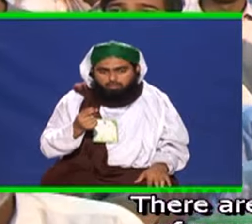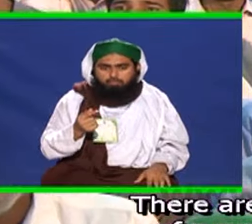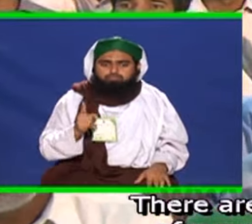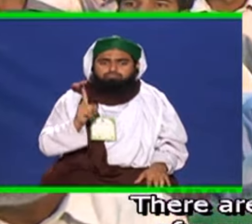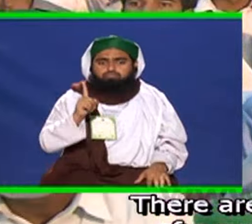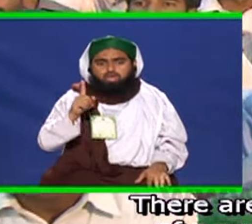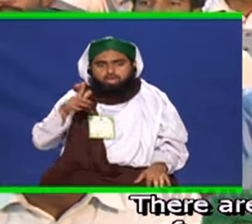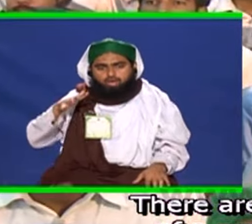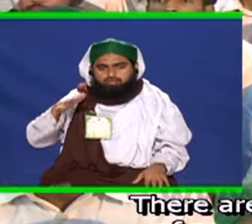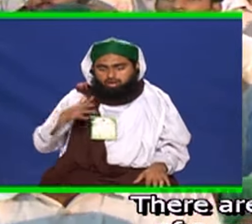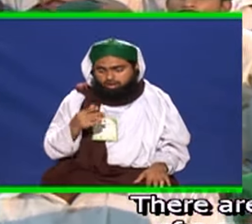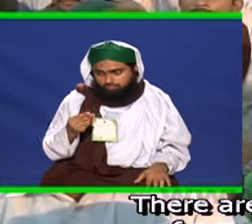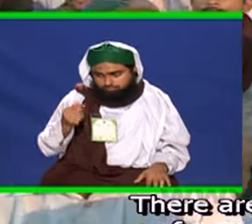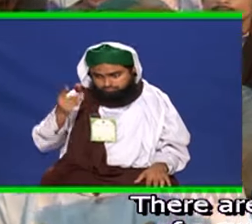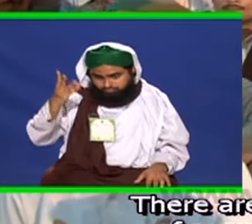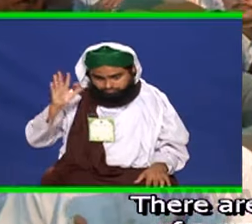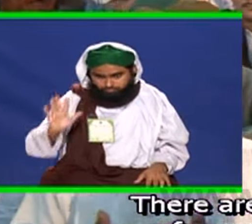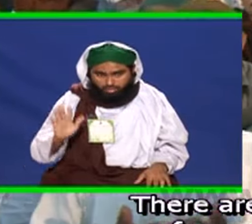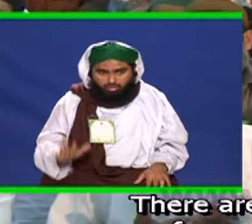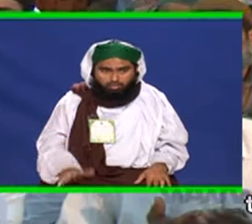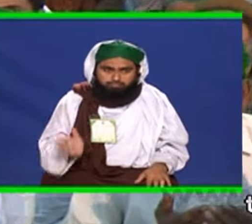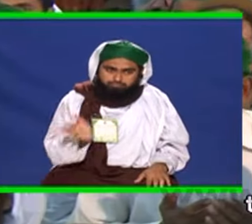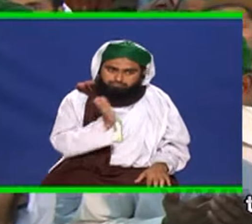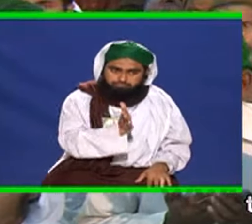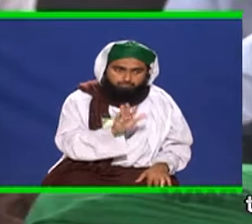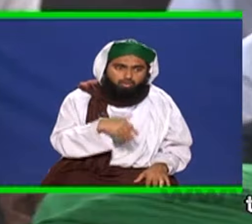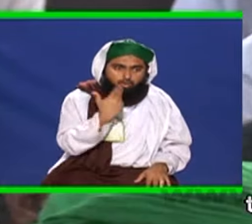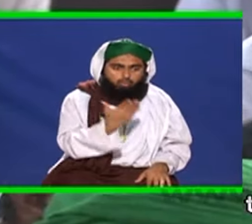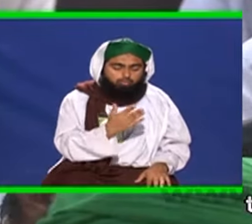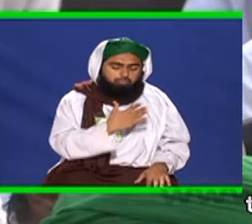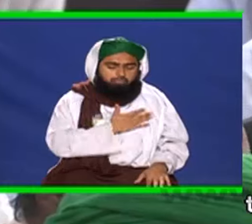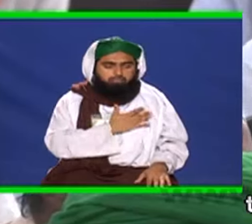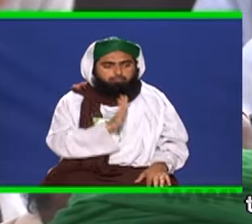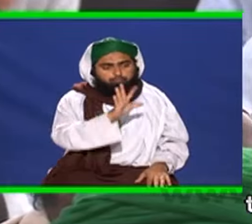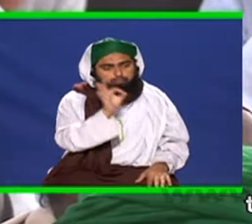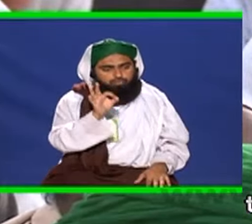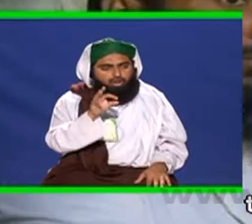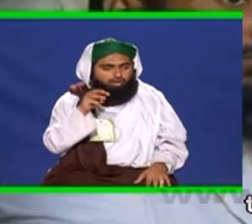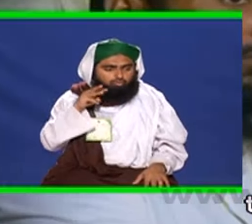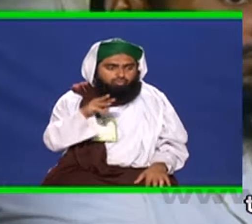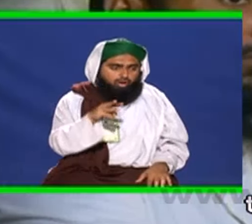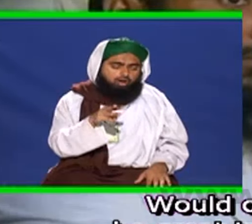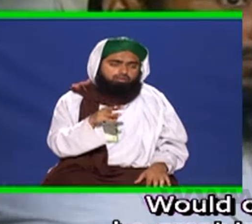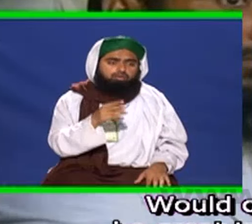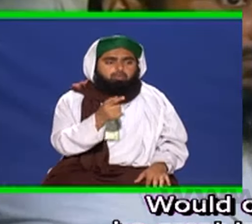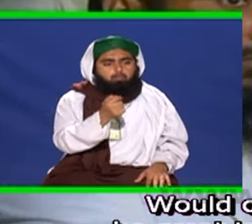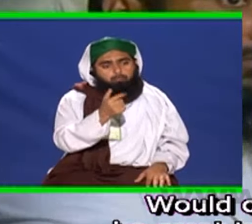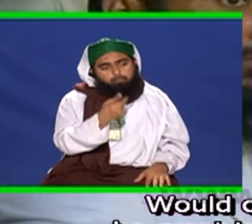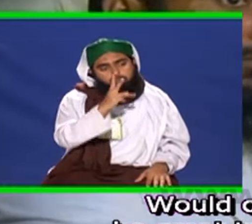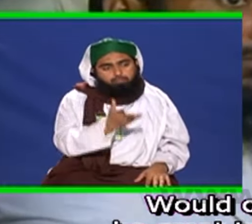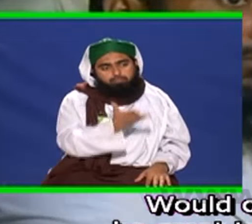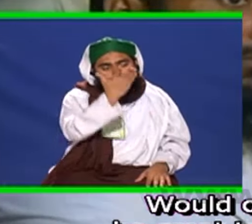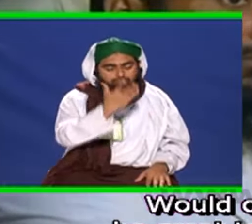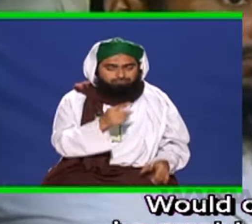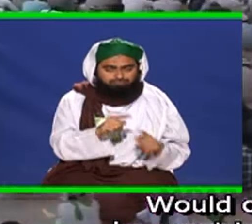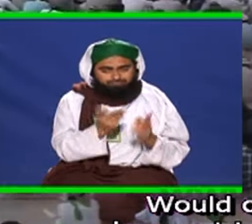ہے اور دوسری جگہ ہے پچاس پچاس روپے کے پچاس ہزار نوٹ. تو لاکھ نوٹ